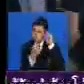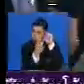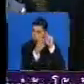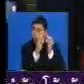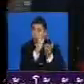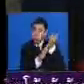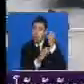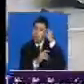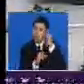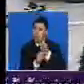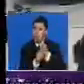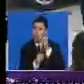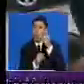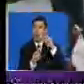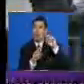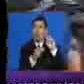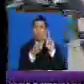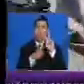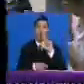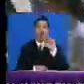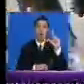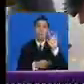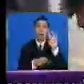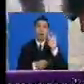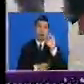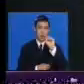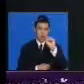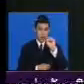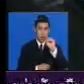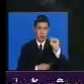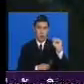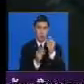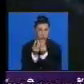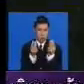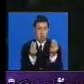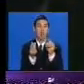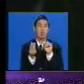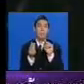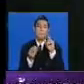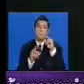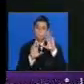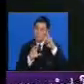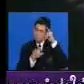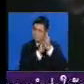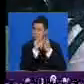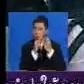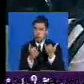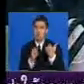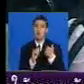คซีนได้ 2,800,000 โดสต่อเดือนภายในสิ้นปีนี้ซึ่งจะทำให้ไทยมีวัคซีนสำรองในคลังถึง12ล้านโด